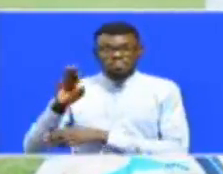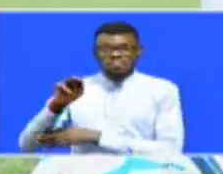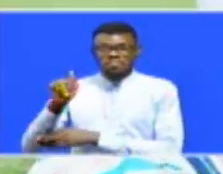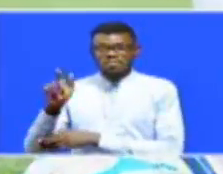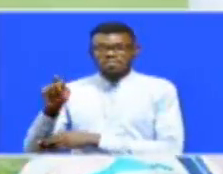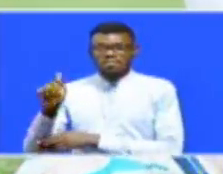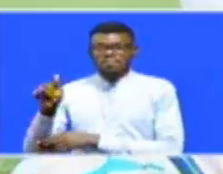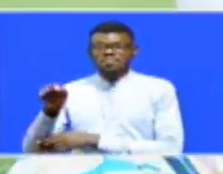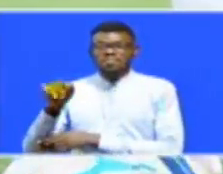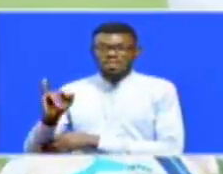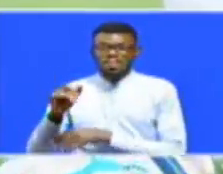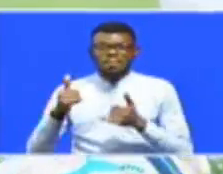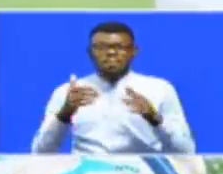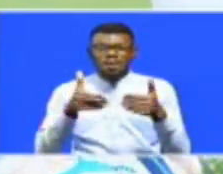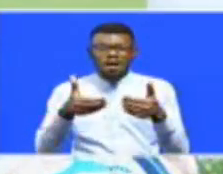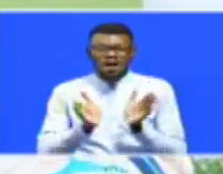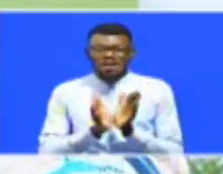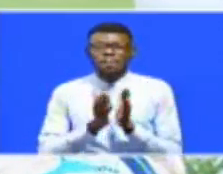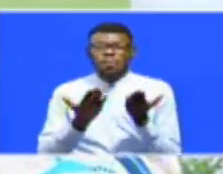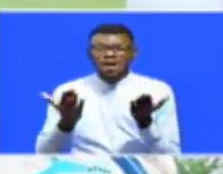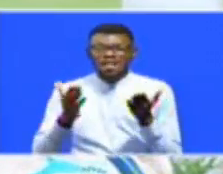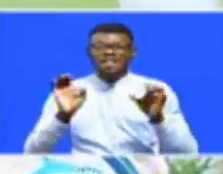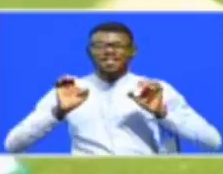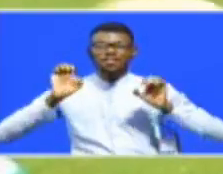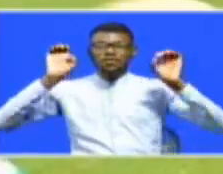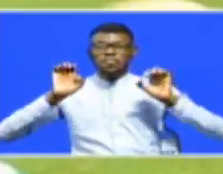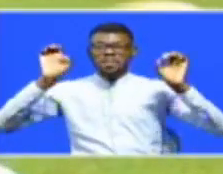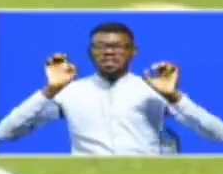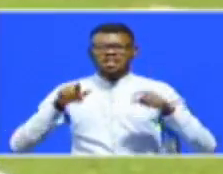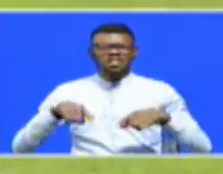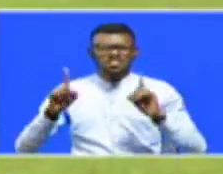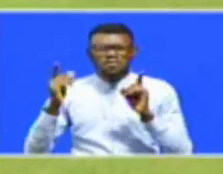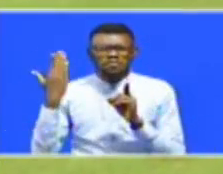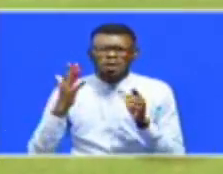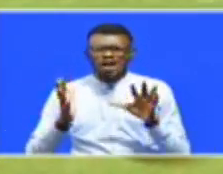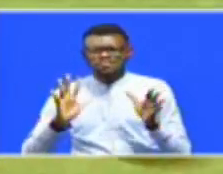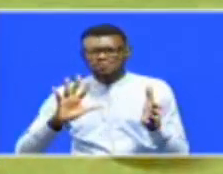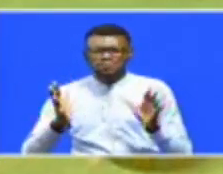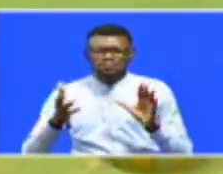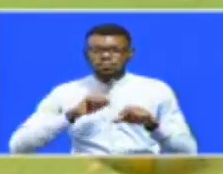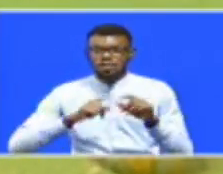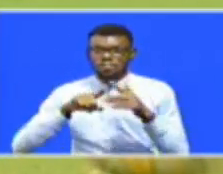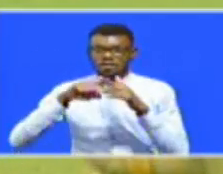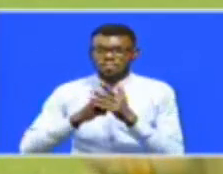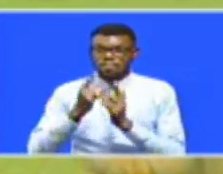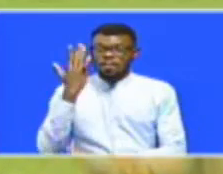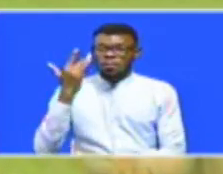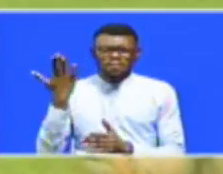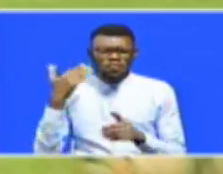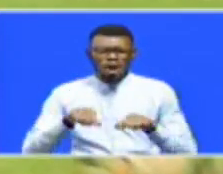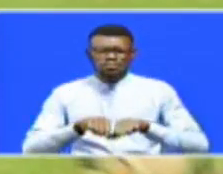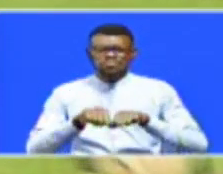anacheza soka lake la kulipwa katika klabu ya St. George's huko Ethiopia na hakuanza vizuri kwenye msimu wake wa kwanza kutokana na